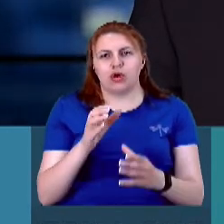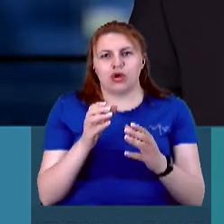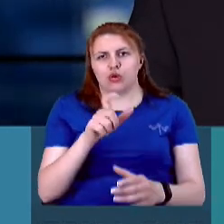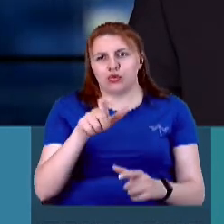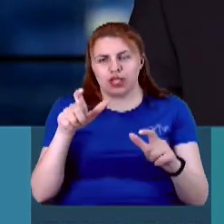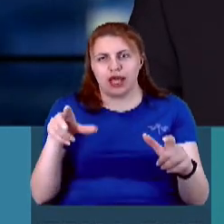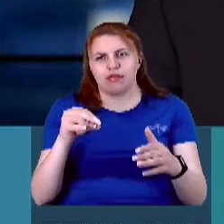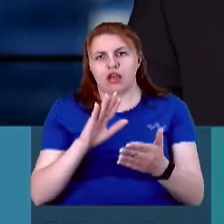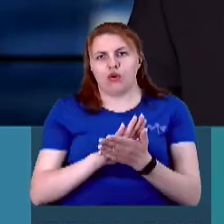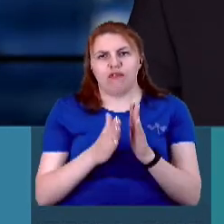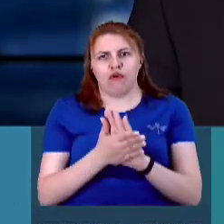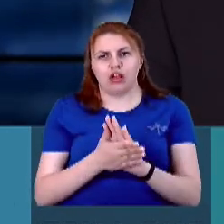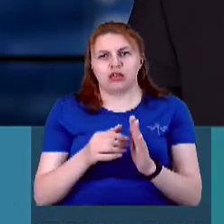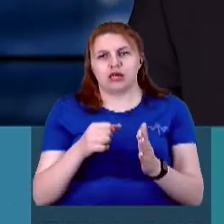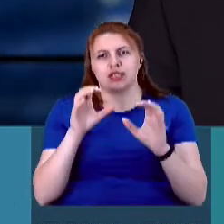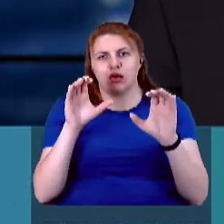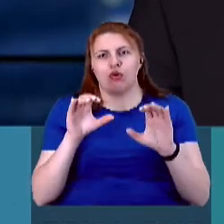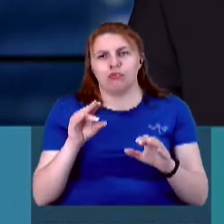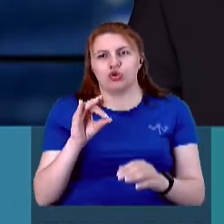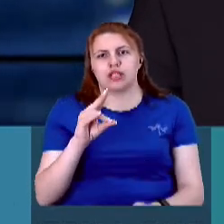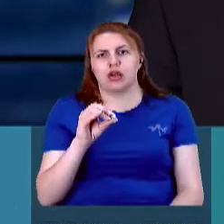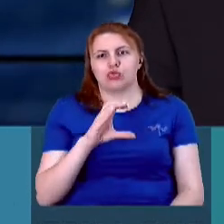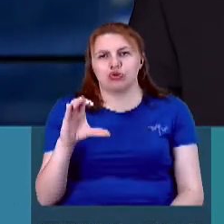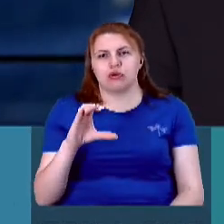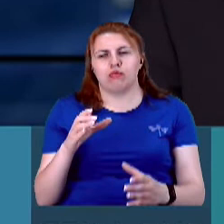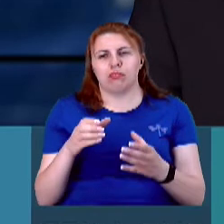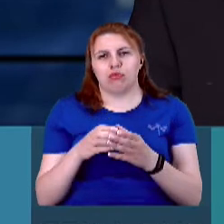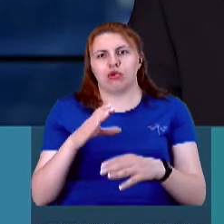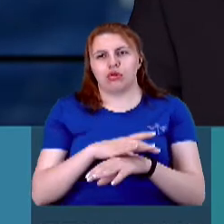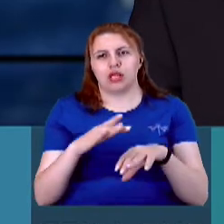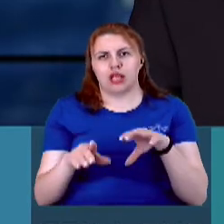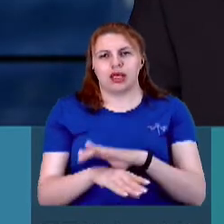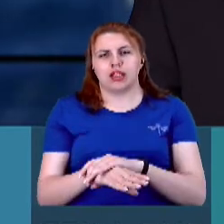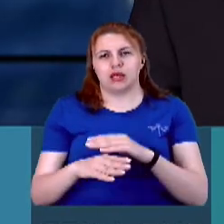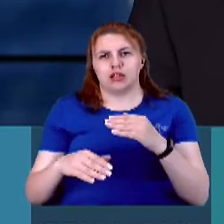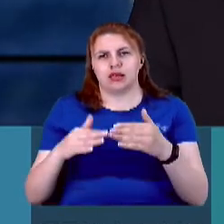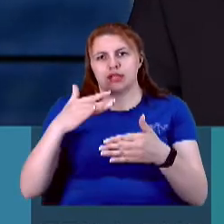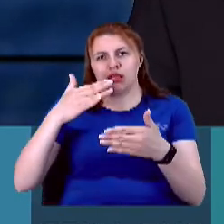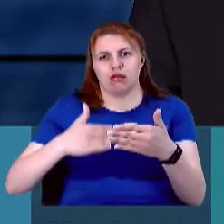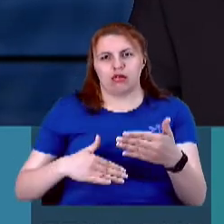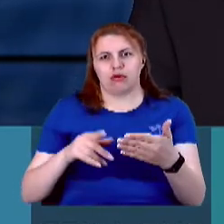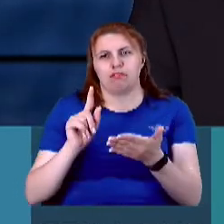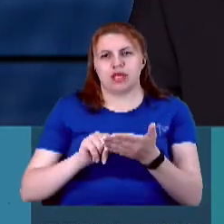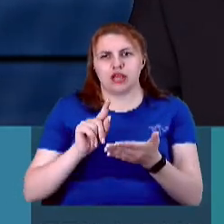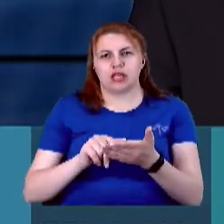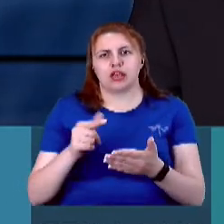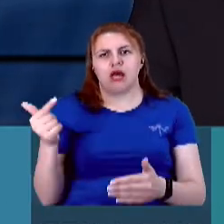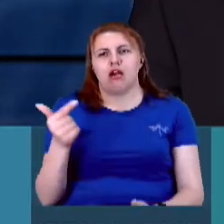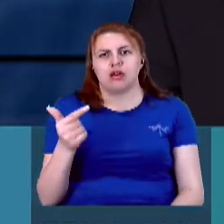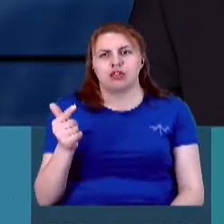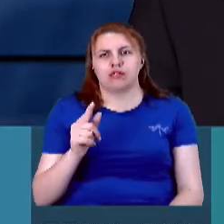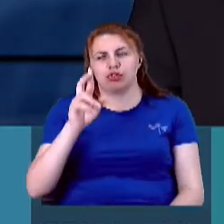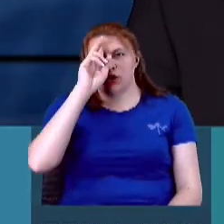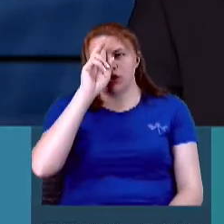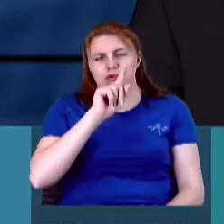про статус полонених, да, і відповідно цілий ряд тих пільг і тих гарантій, які держава мала би